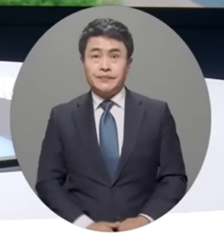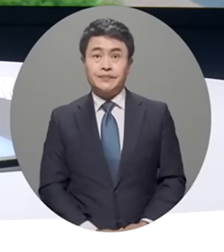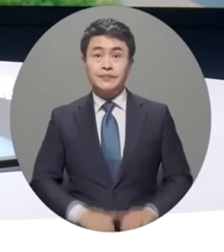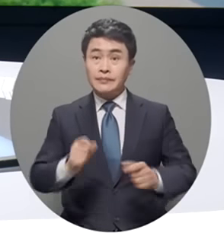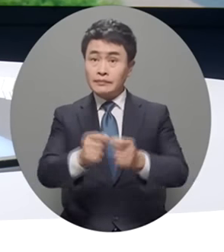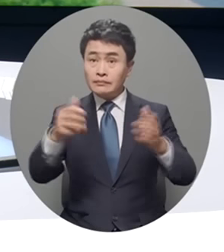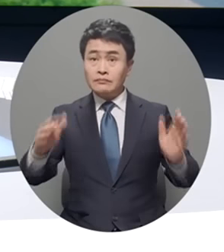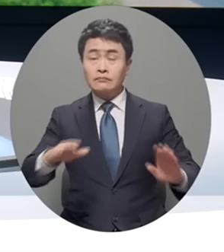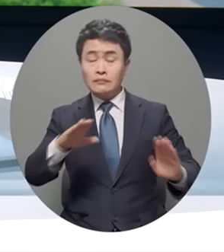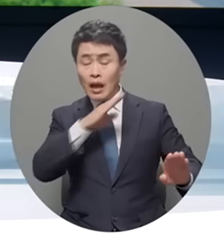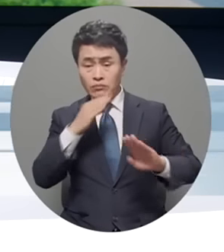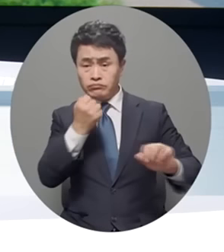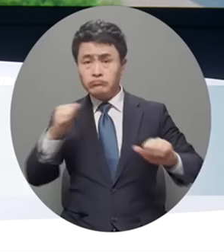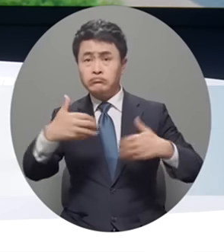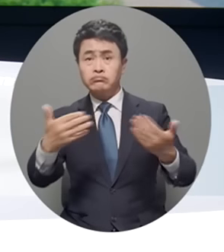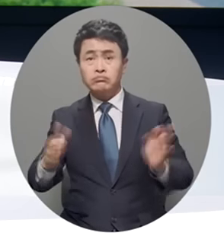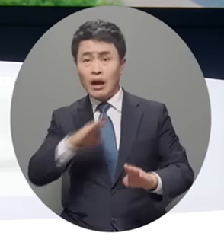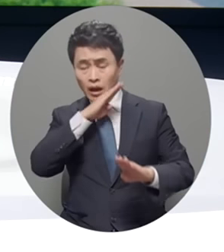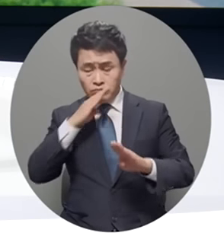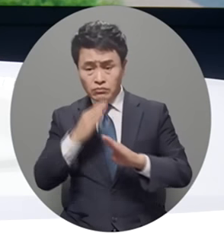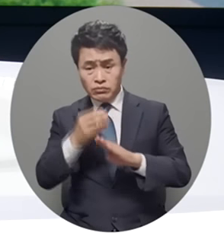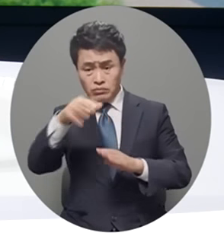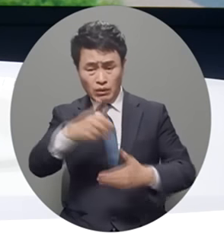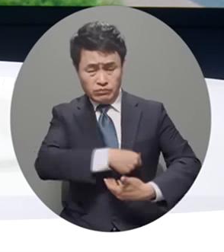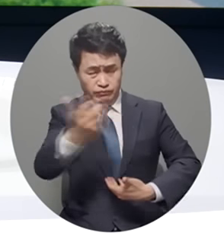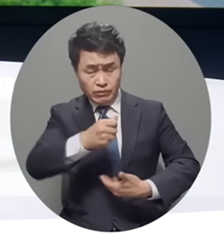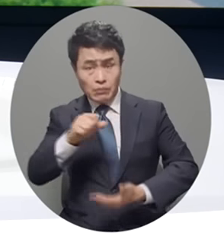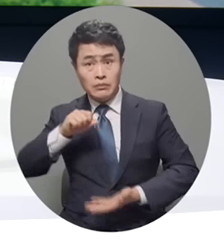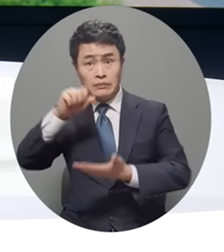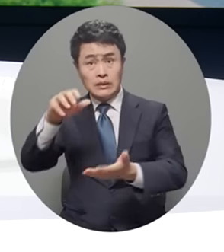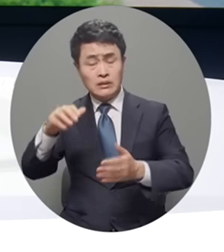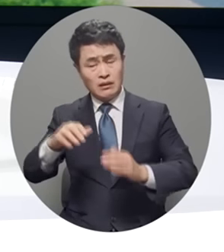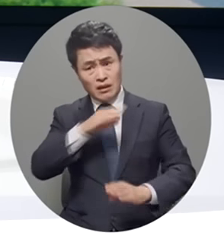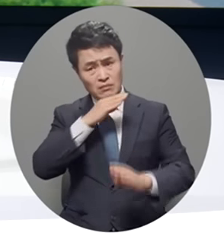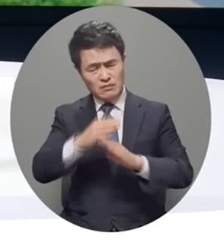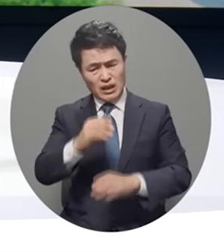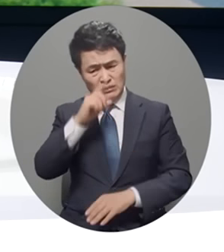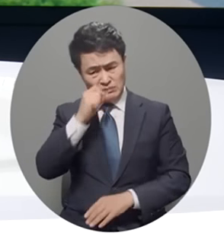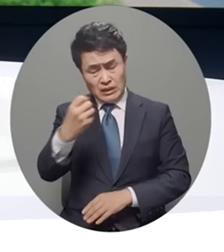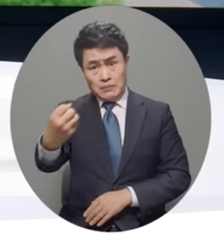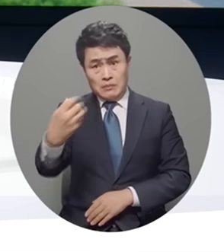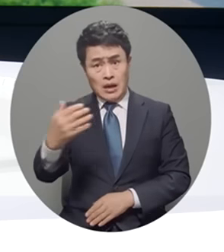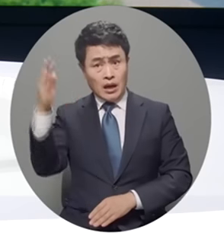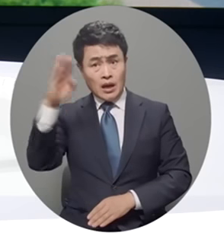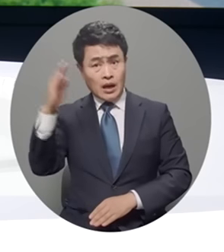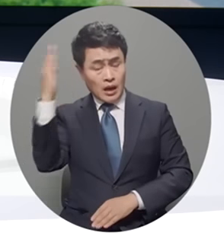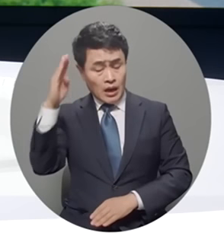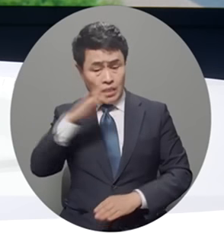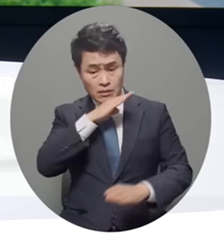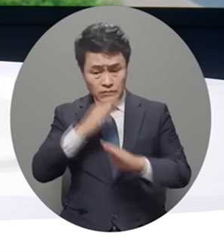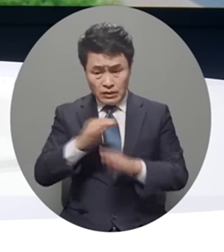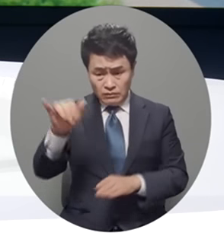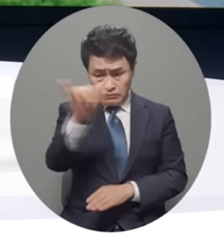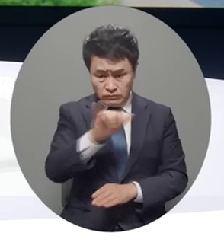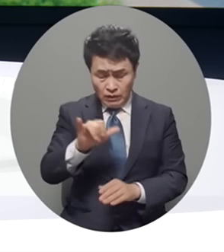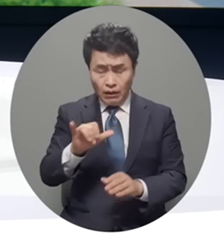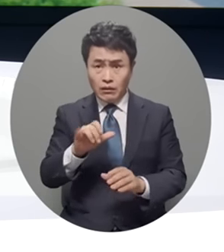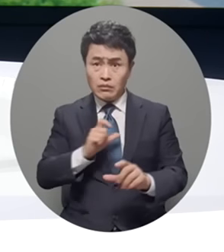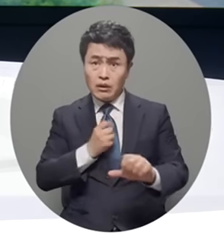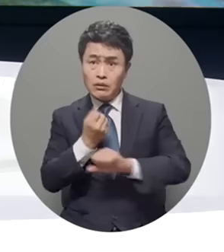그동안 탈북민 단체가 대북 전단을 보낼 때면 북한은 민감하게 반응하면서 남북 간 긴장을 고조시켰습니다.